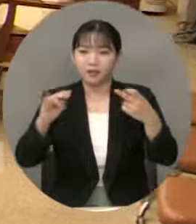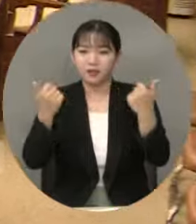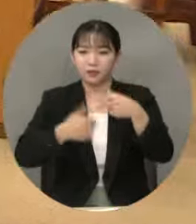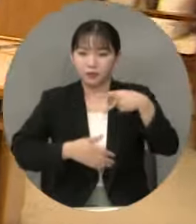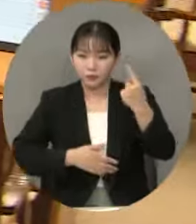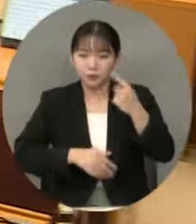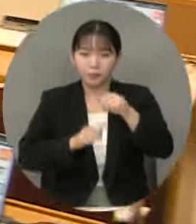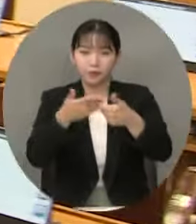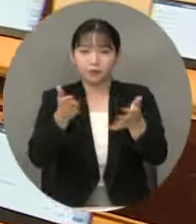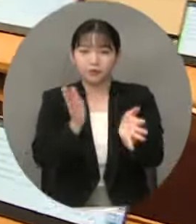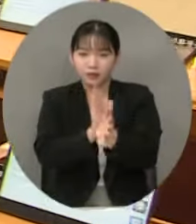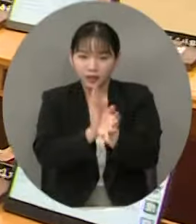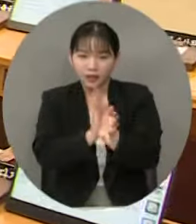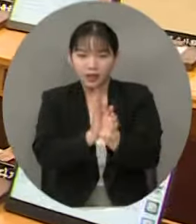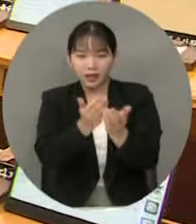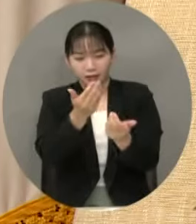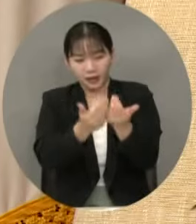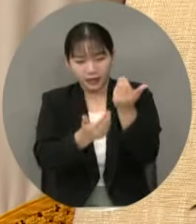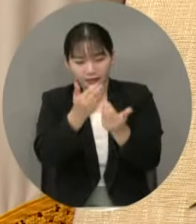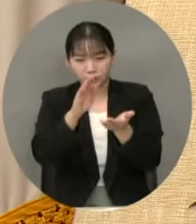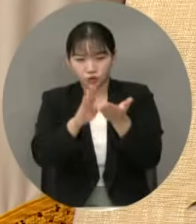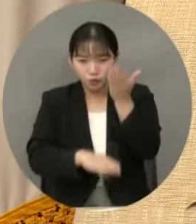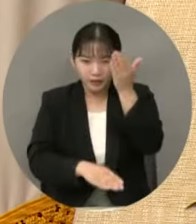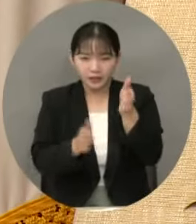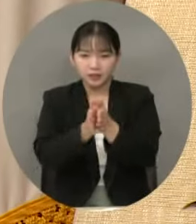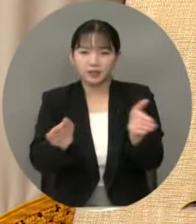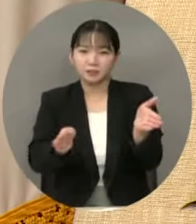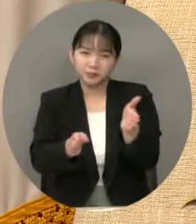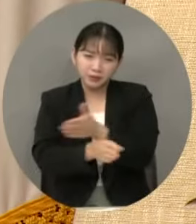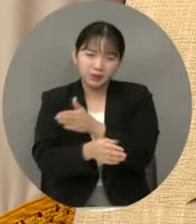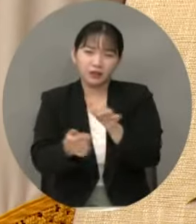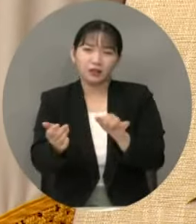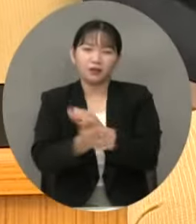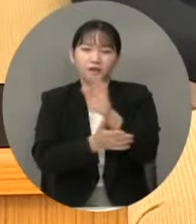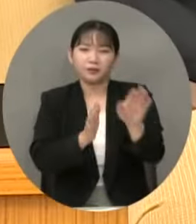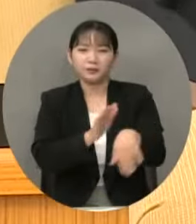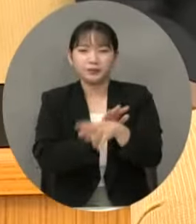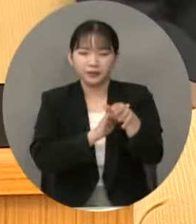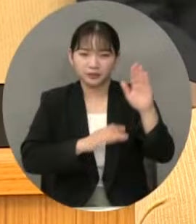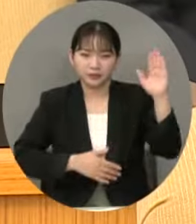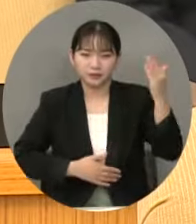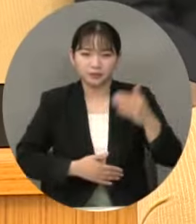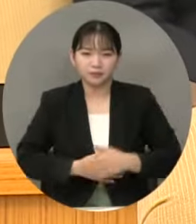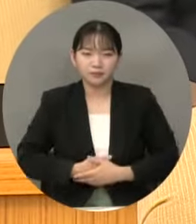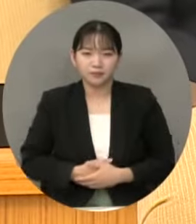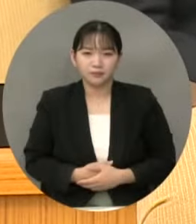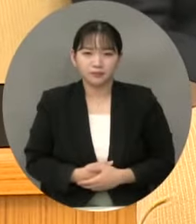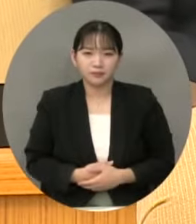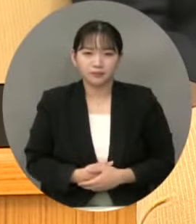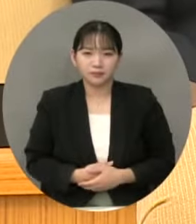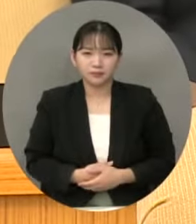의회도 민주당 개파 갈등의 후반기 초입부터 누더기가 되고 있습니다. MBC 뉴스 서희령입니다.